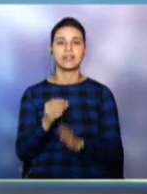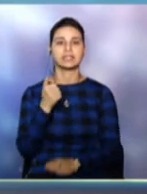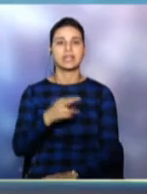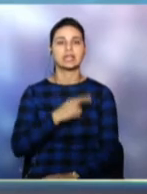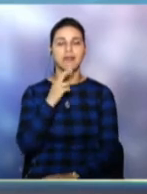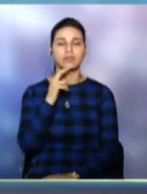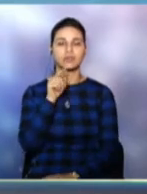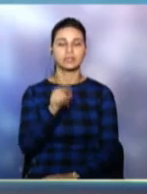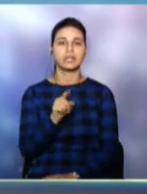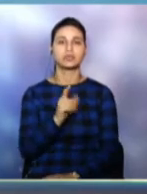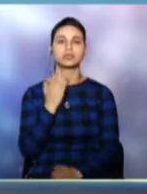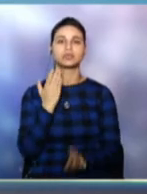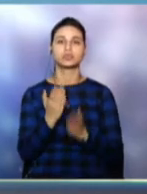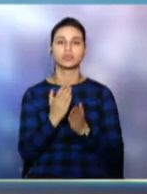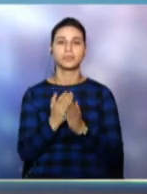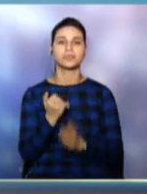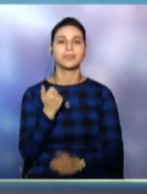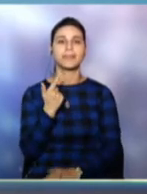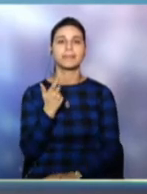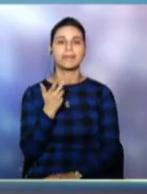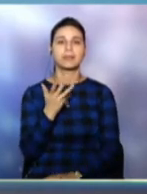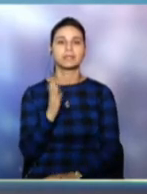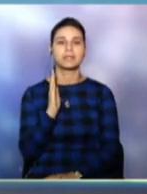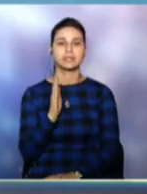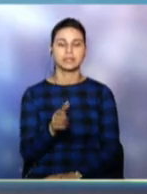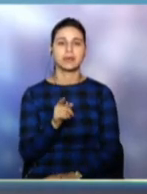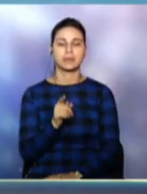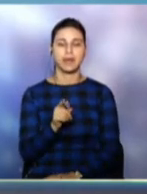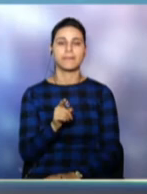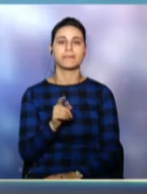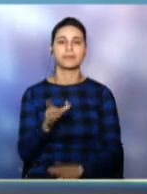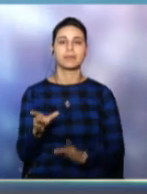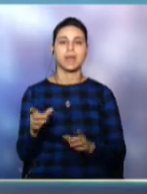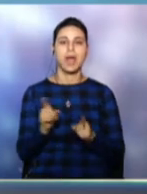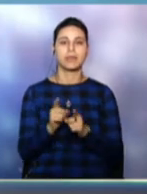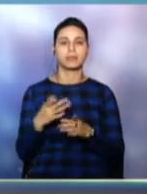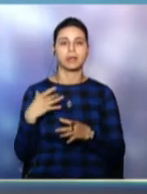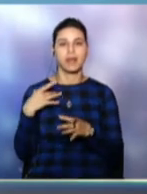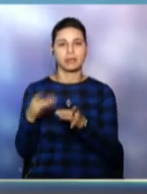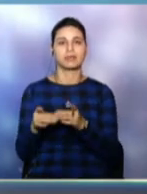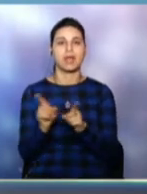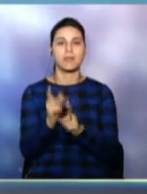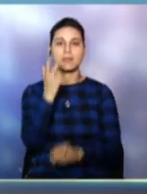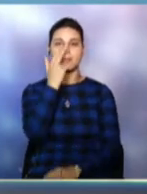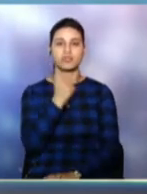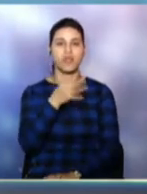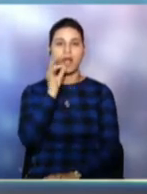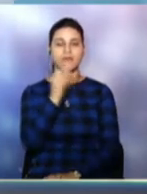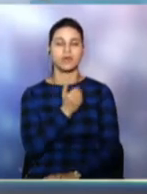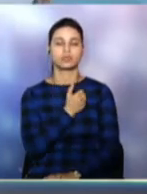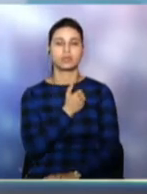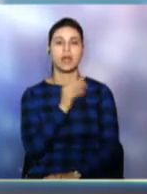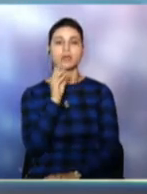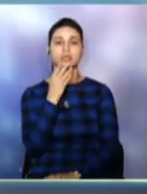უნდა დაუკვირდეთ იმას, თუ რამდენად იწევს მდომას და მიჯაჭულობას, ხო, აი მიჩვევას, როდესაც ჩვენ